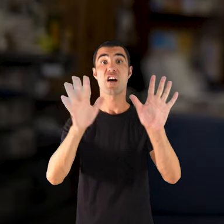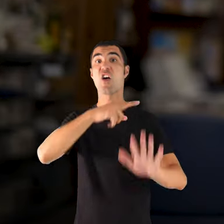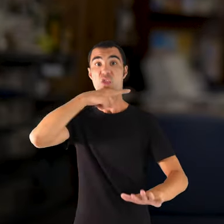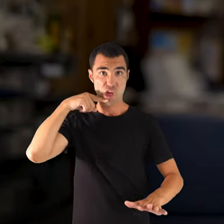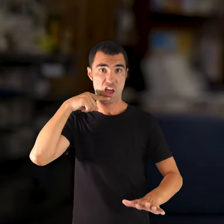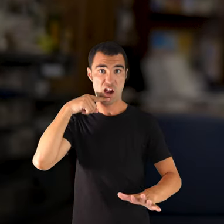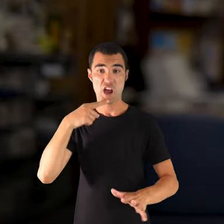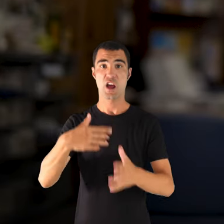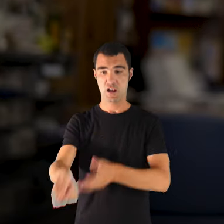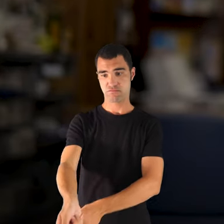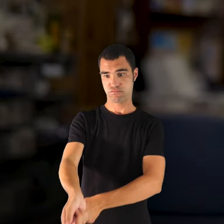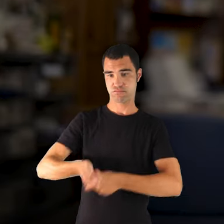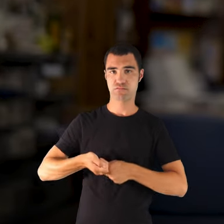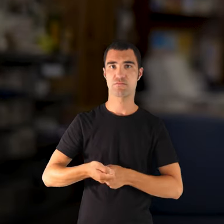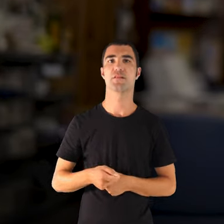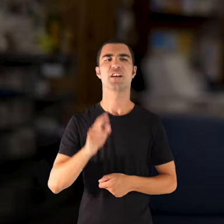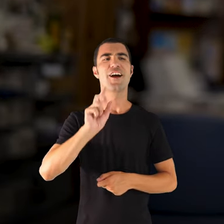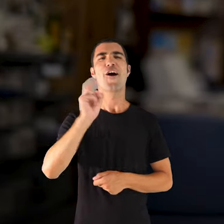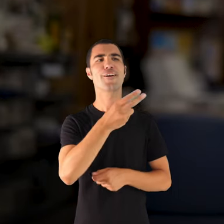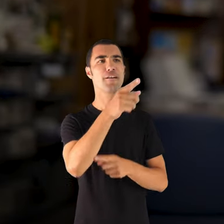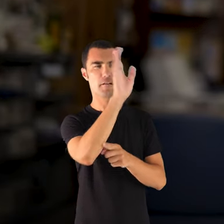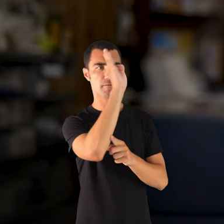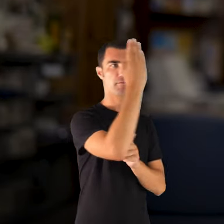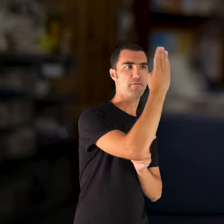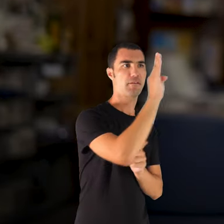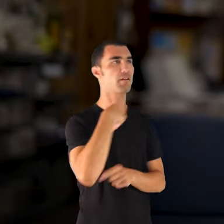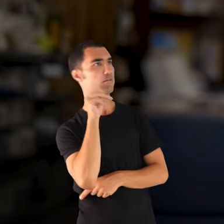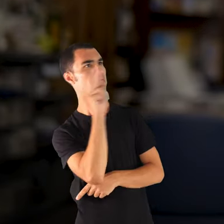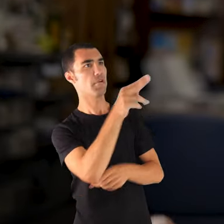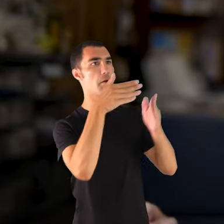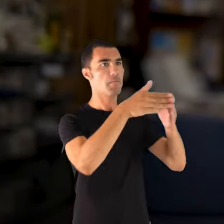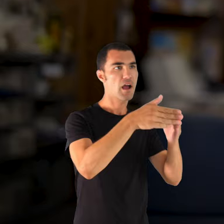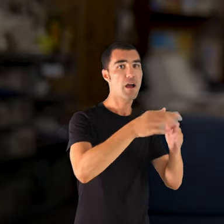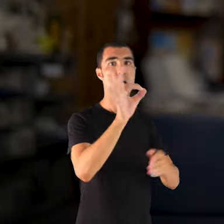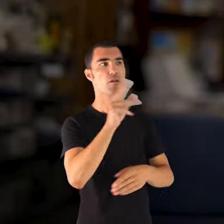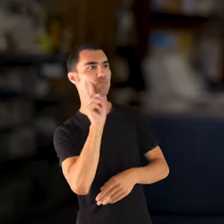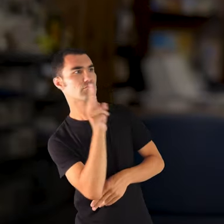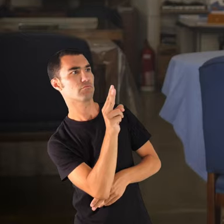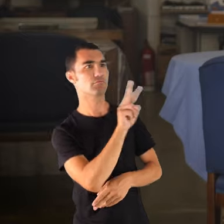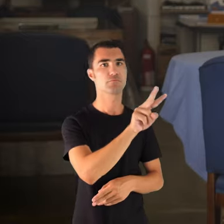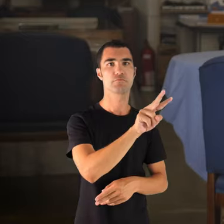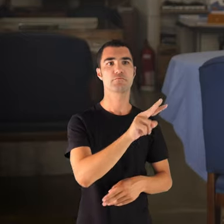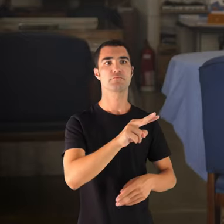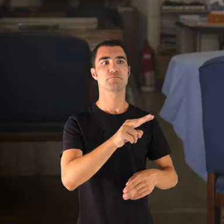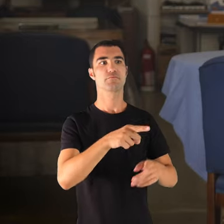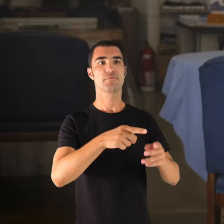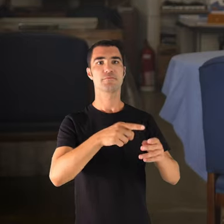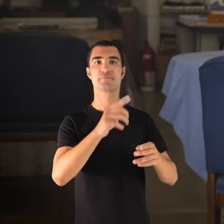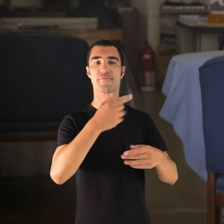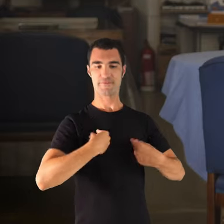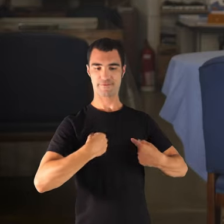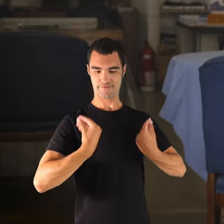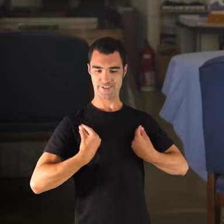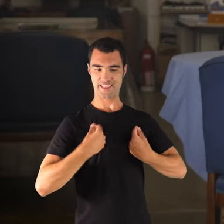que de ara veig una baleta, no sé si és una barca o un llogut, o si és la meva salut que es passeja per la caleta. Eren gent que cantaven i